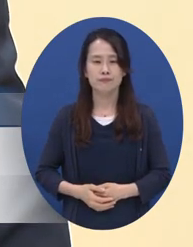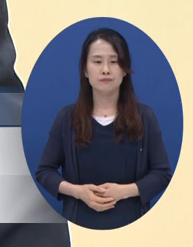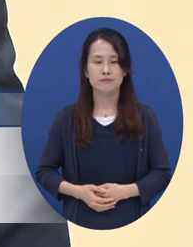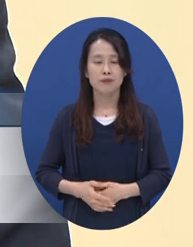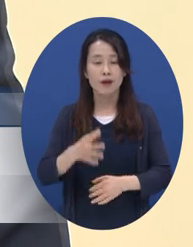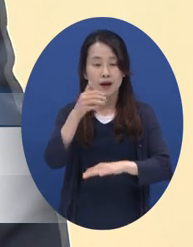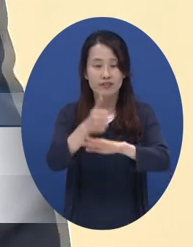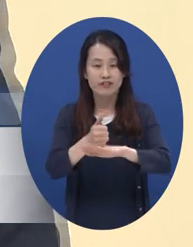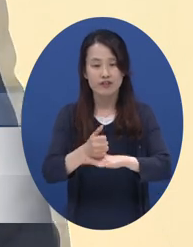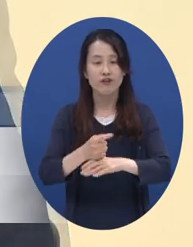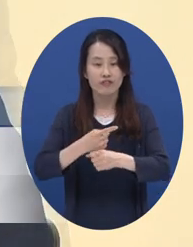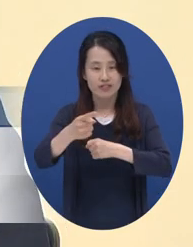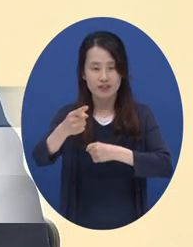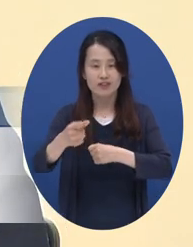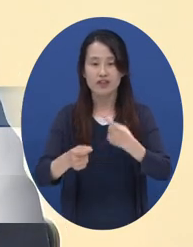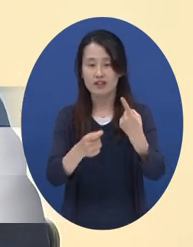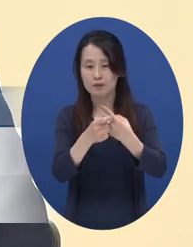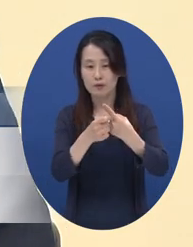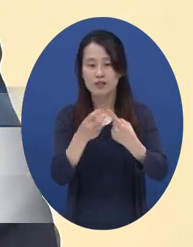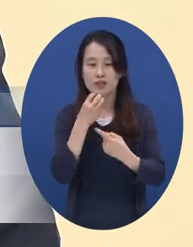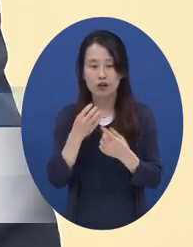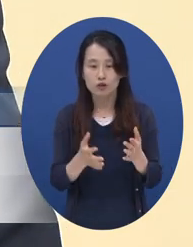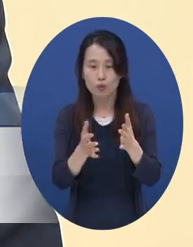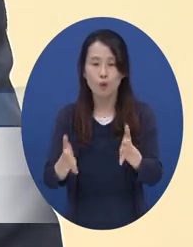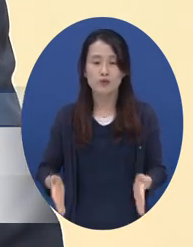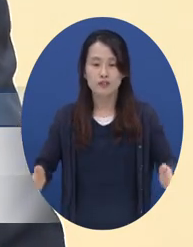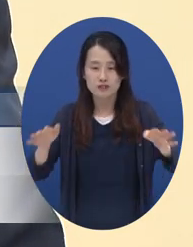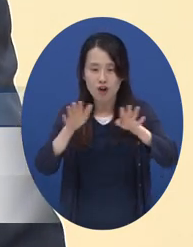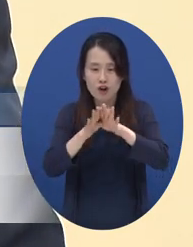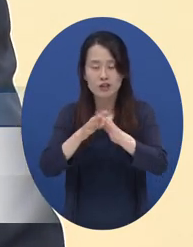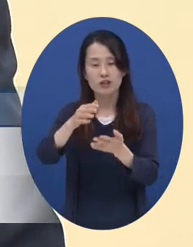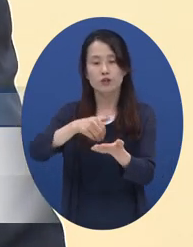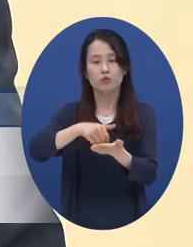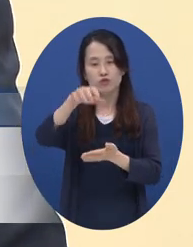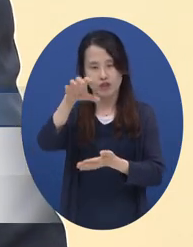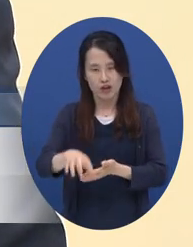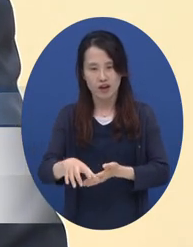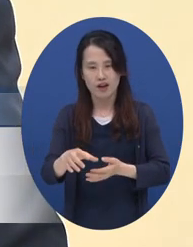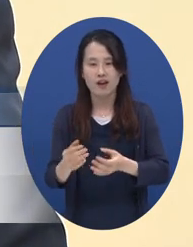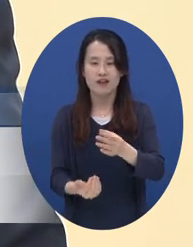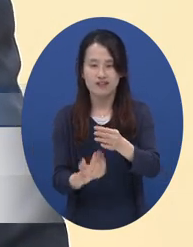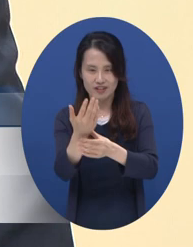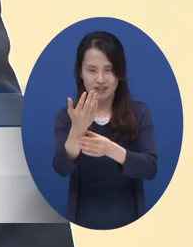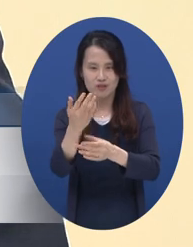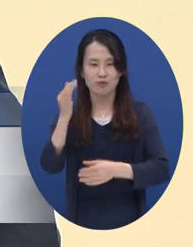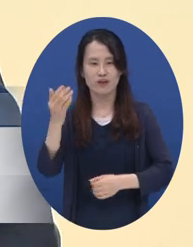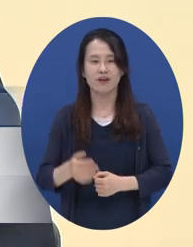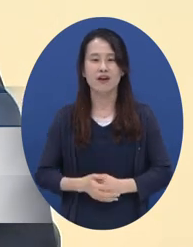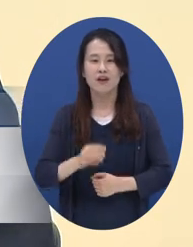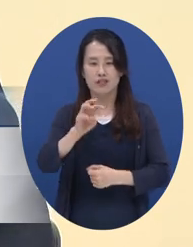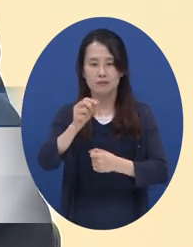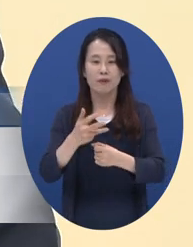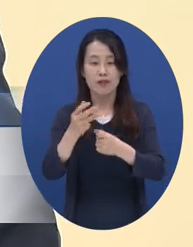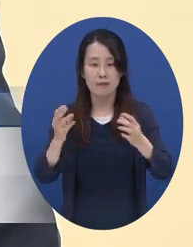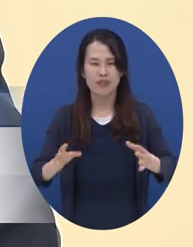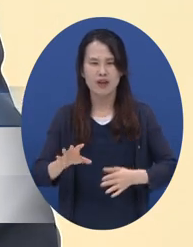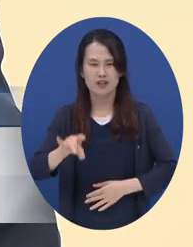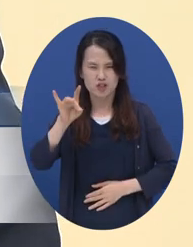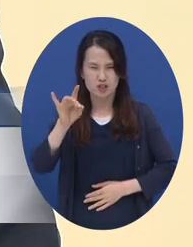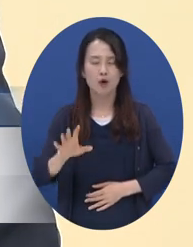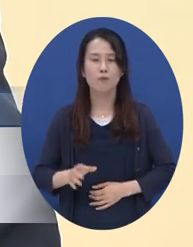시가 동두천시입니다. 드디어 내년에 첫 번째 경기도 시설이 동두천에 가서 있는